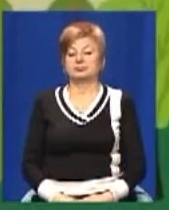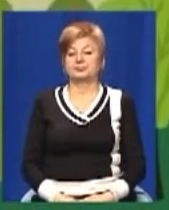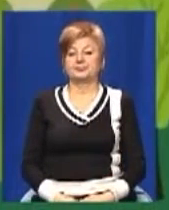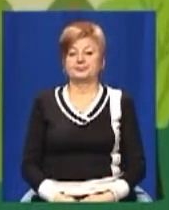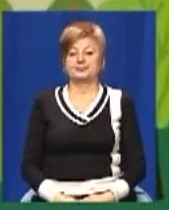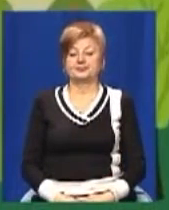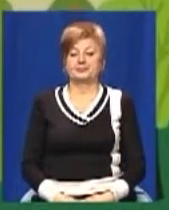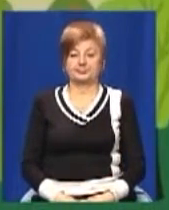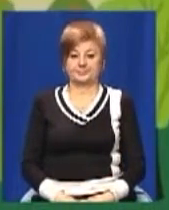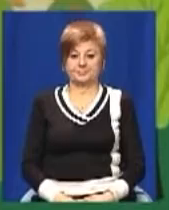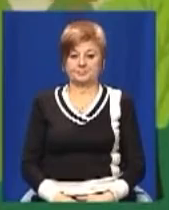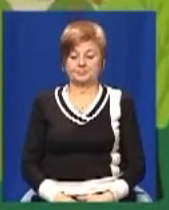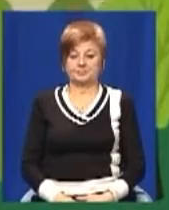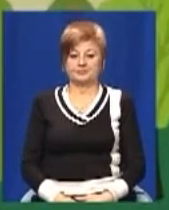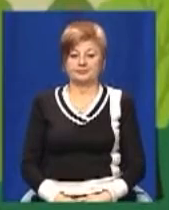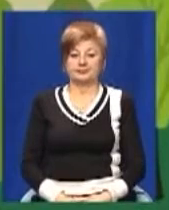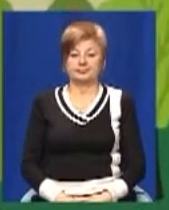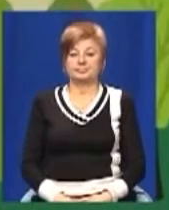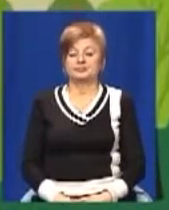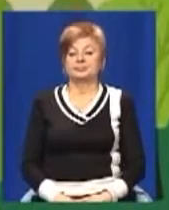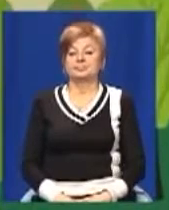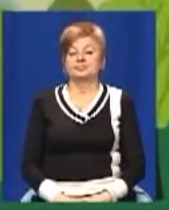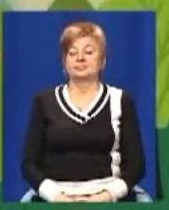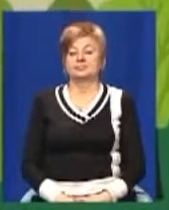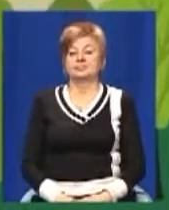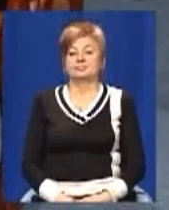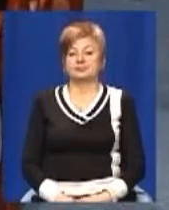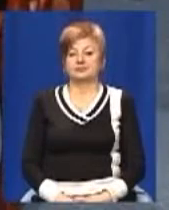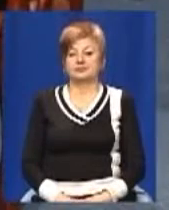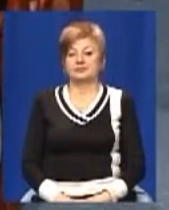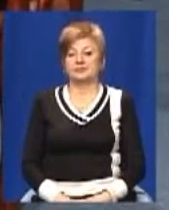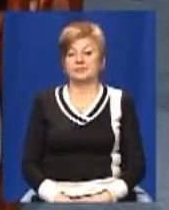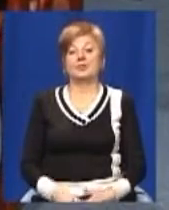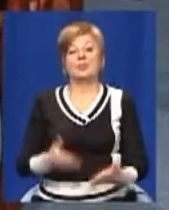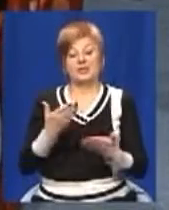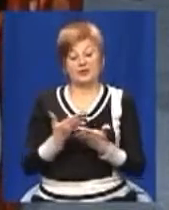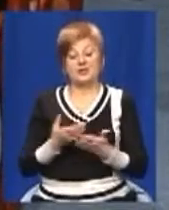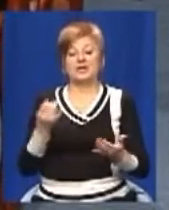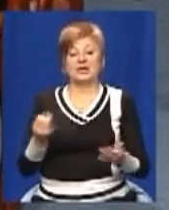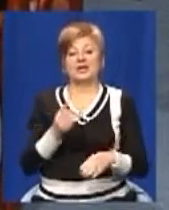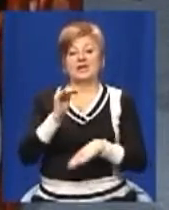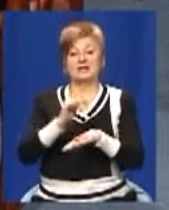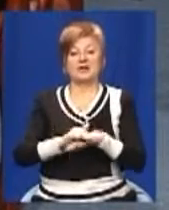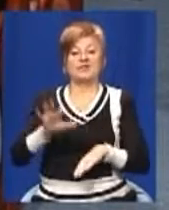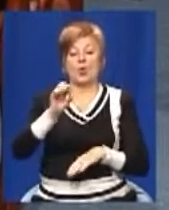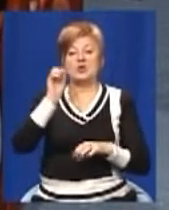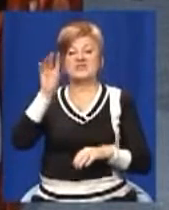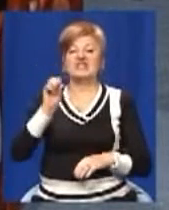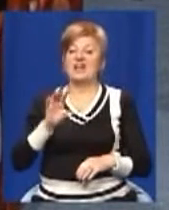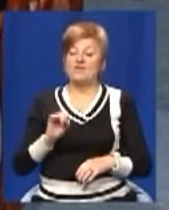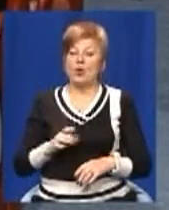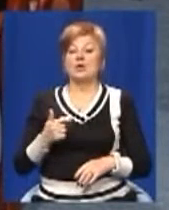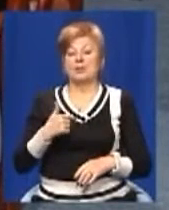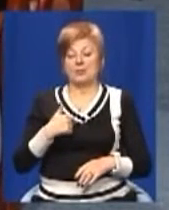Ось такі факти про світлофор. І ми, до